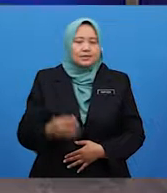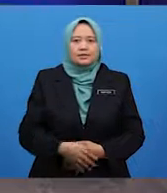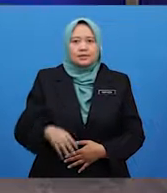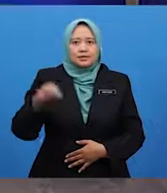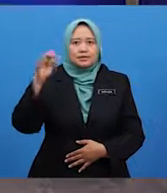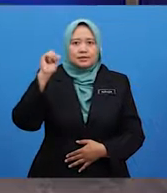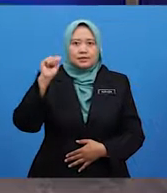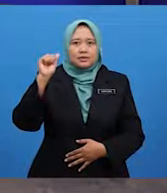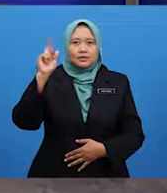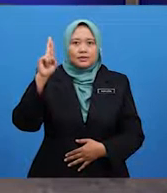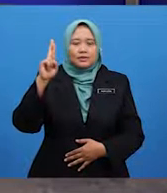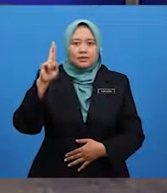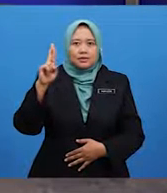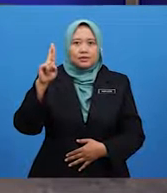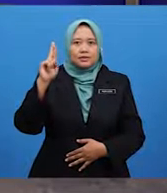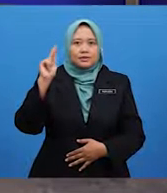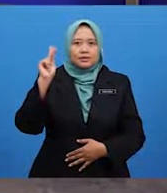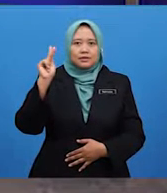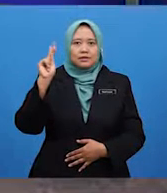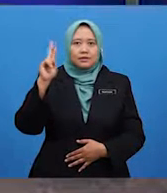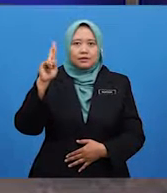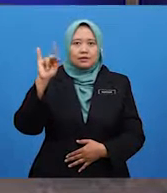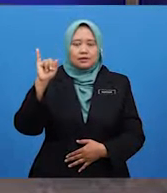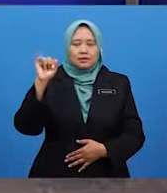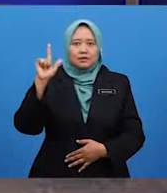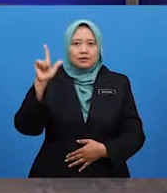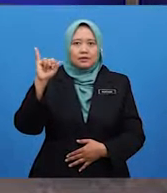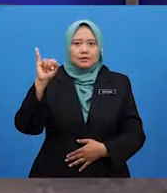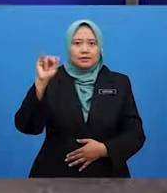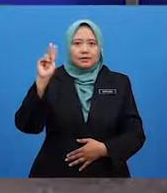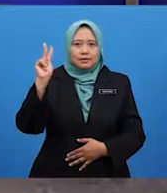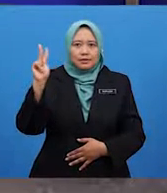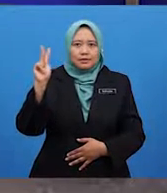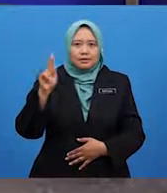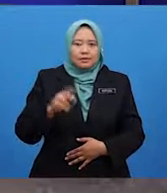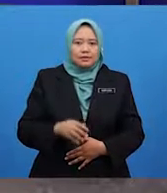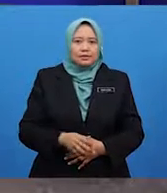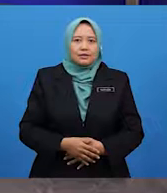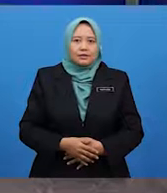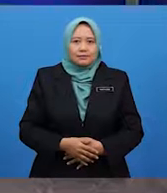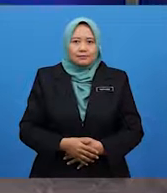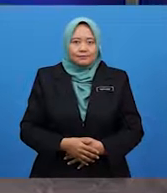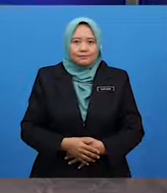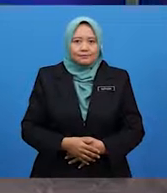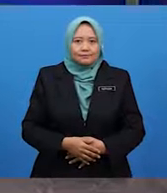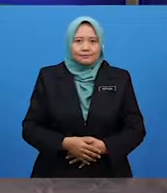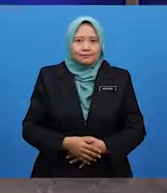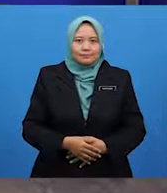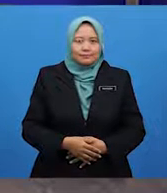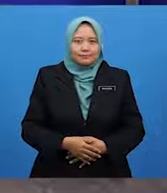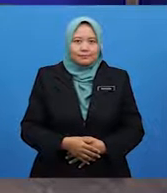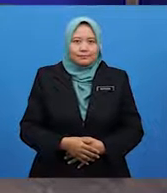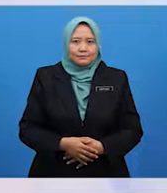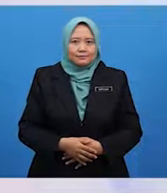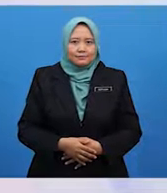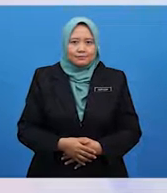Akrilik. Kita selalu tersilap dengan arkilik, ya. Sebenarnya sebutannya betul, ya, pelajar-pelajar. Akrilik. Ya.